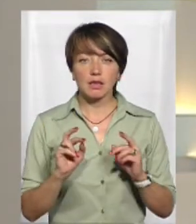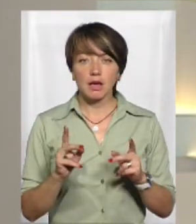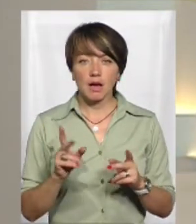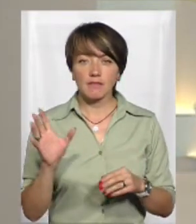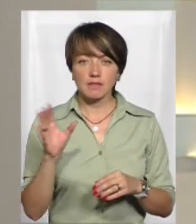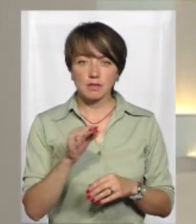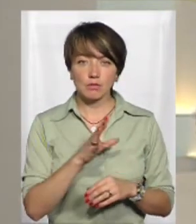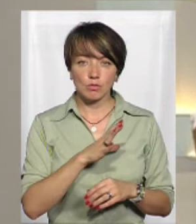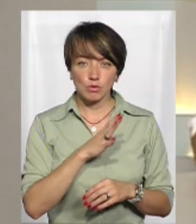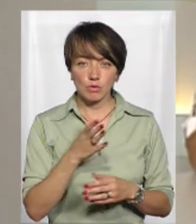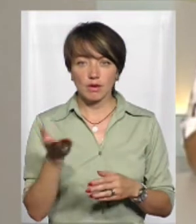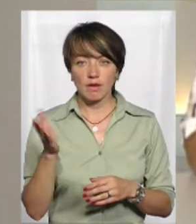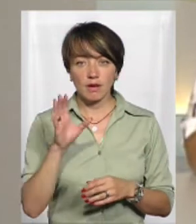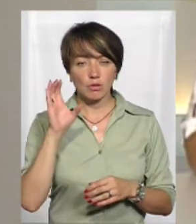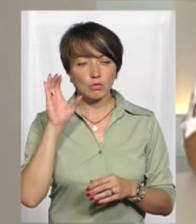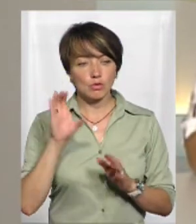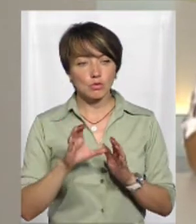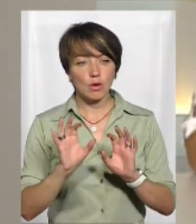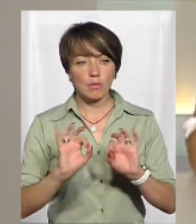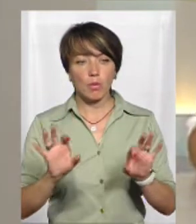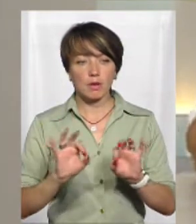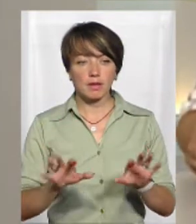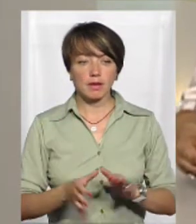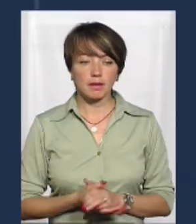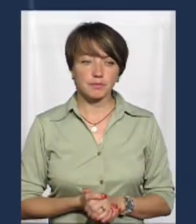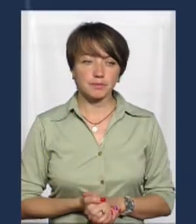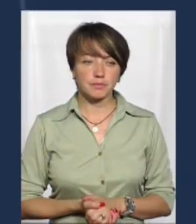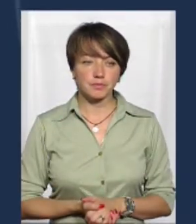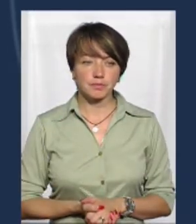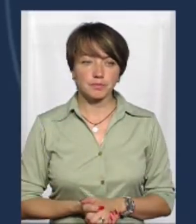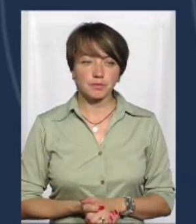як все було, давайте послухаємо її коментар.